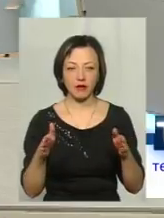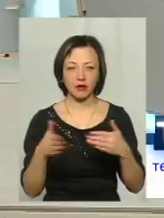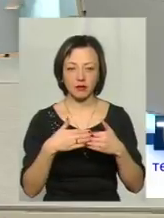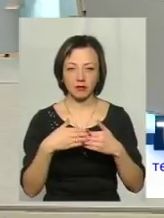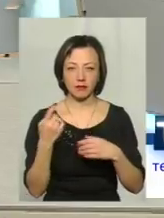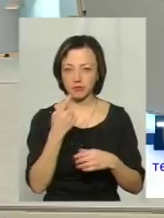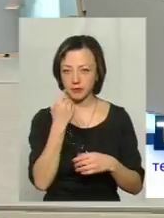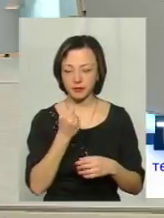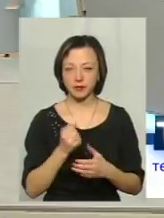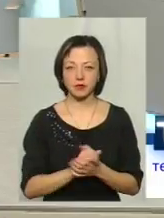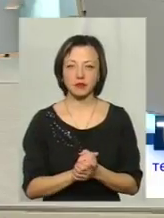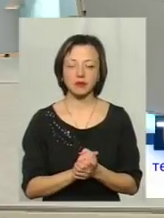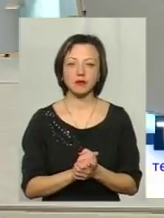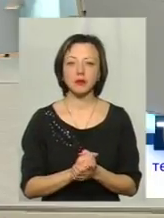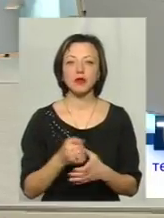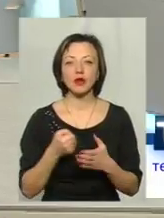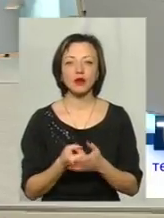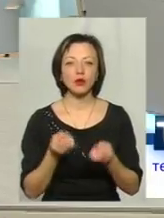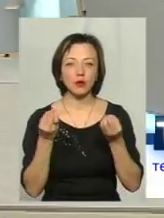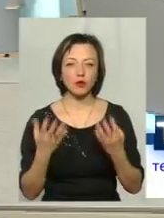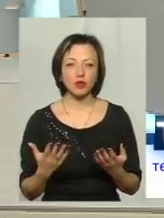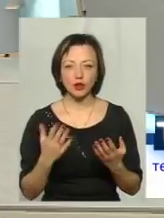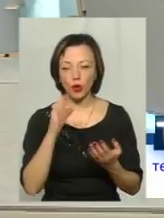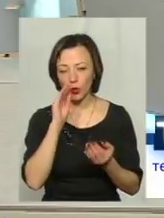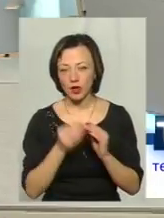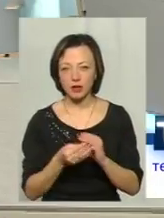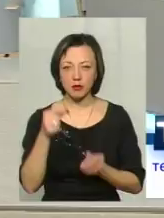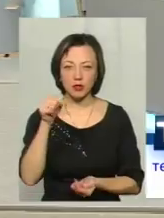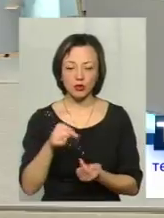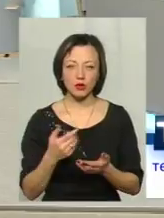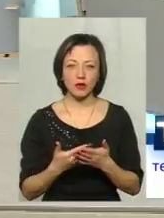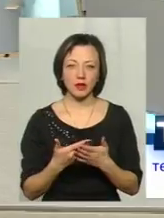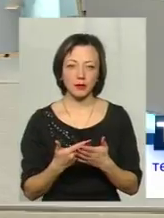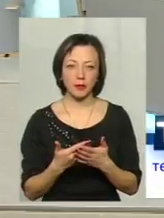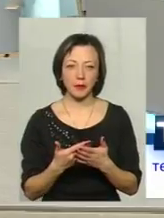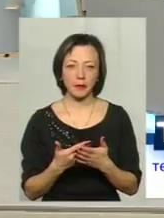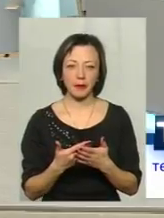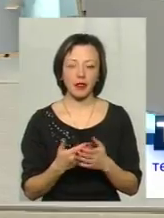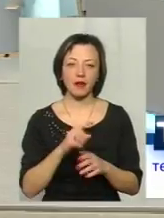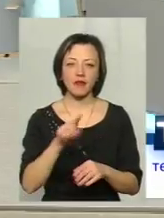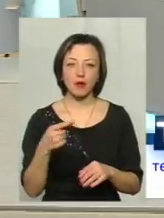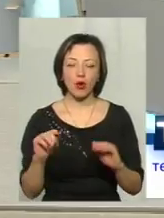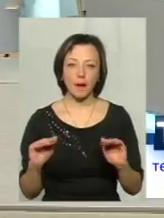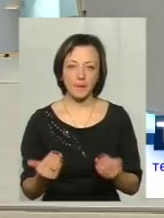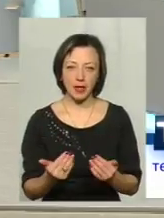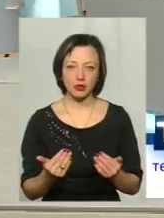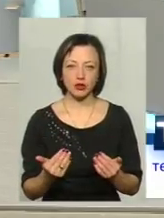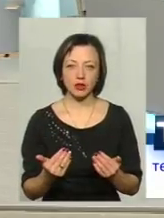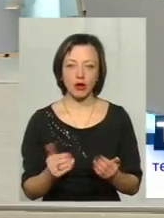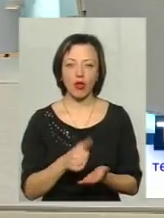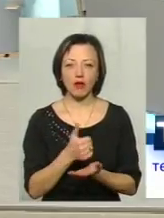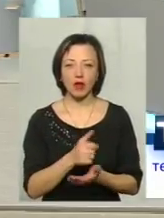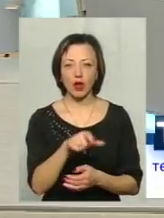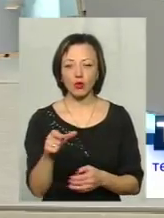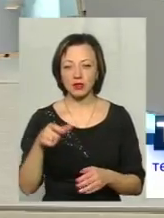закриті. От. До найпростіших укриттів, то що пристосованих, вимоги менші. От. І, звісно, там головне, щоб